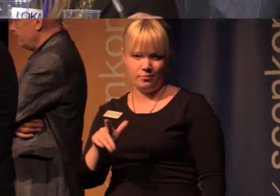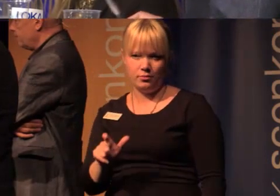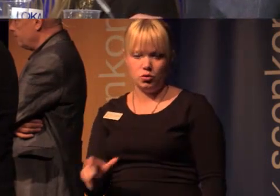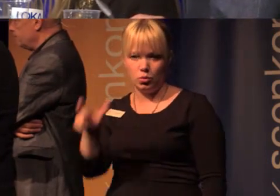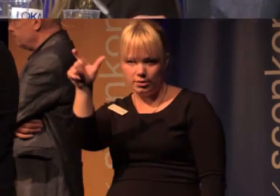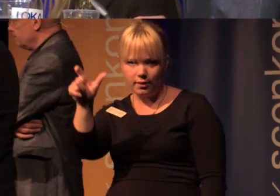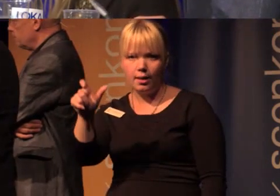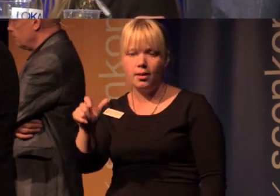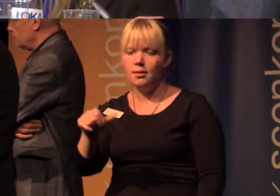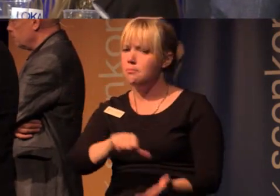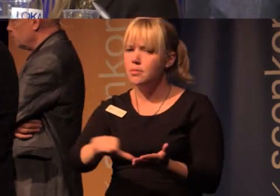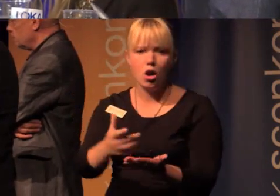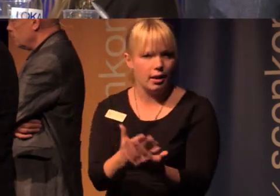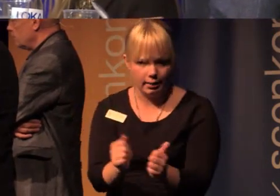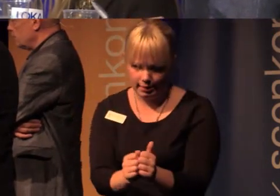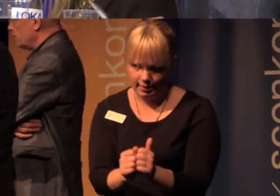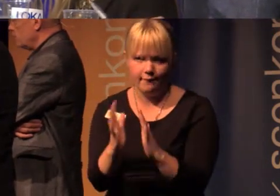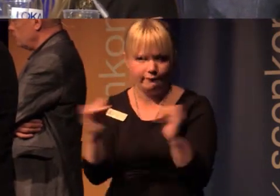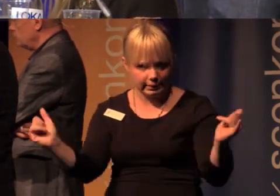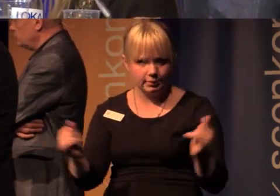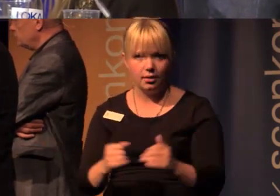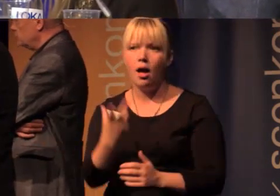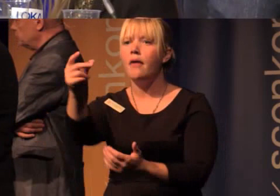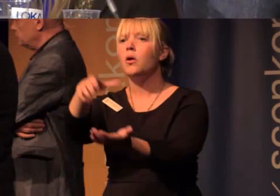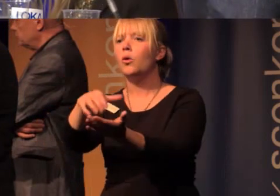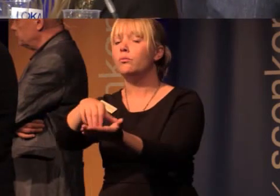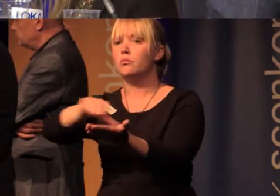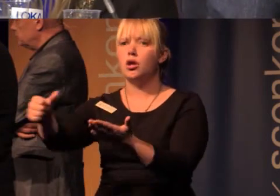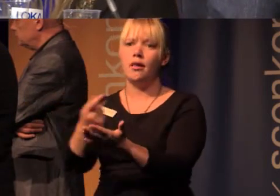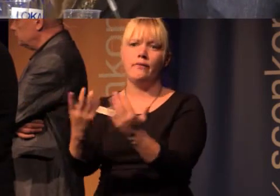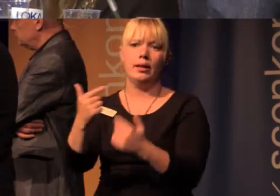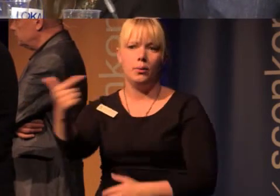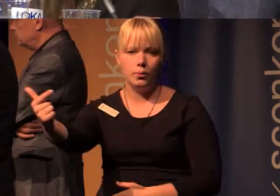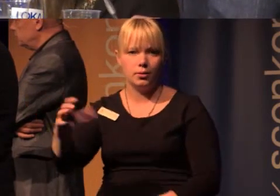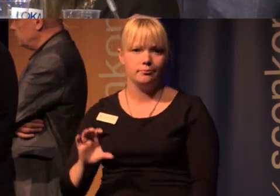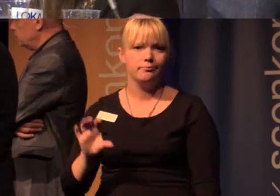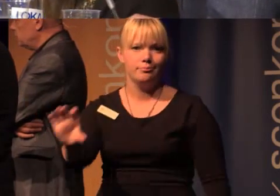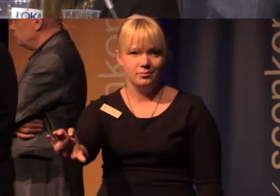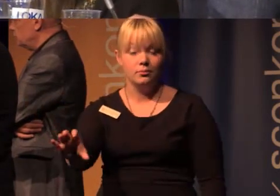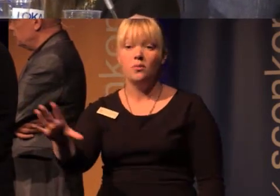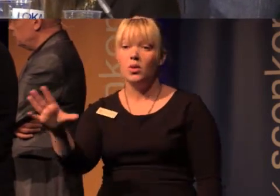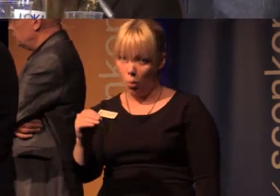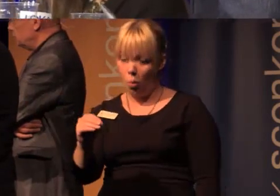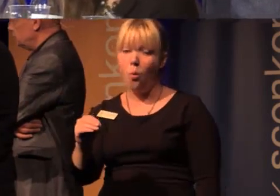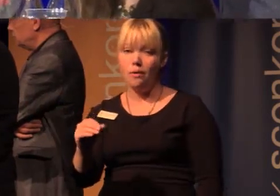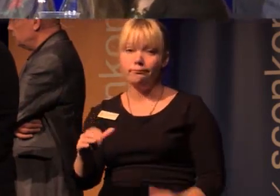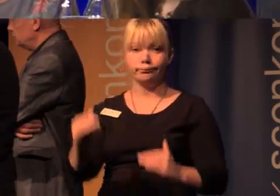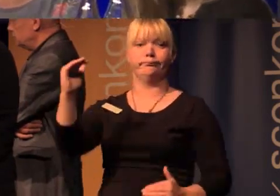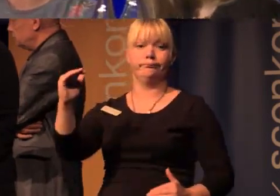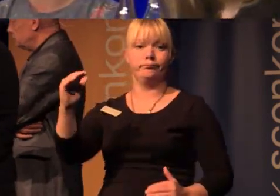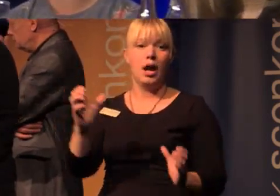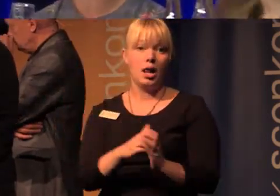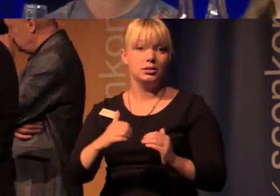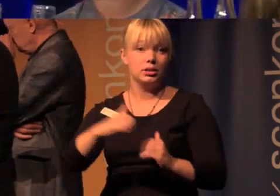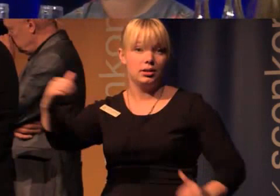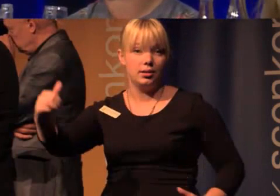avgiftsfritt. Andra kommuner kostar tusentals kronor. Det blir en klasskillnad som hindrar